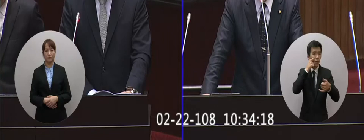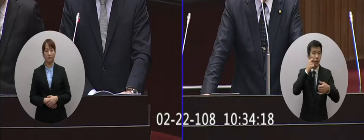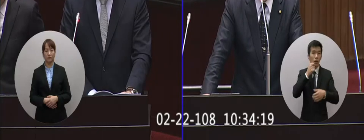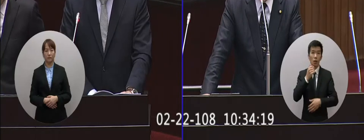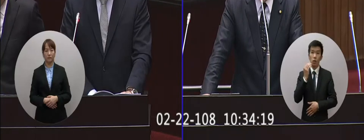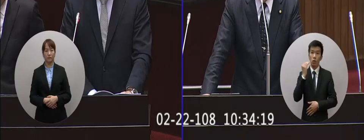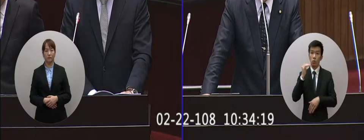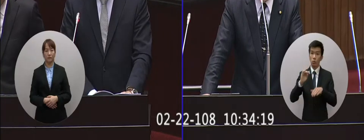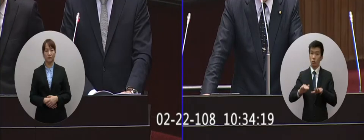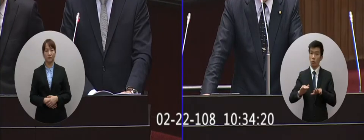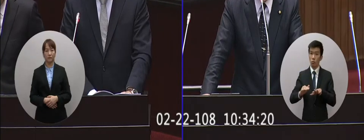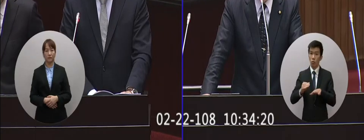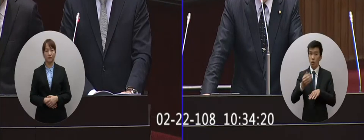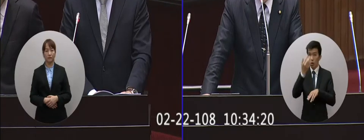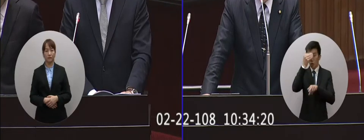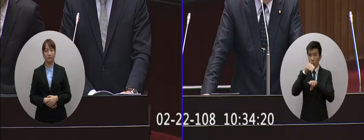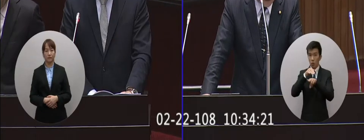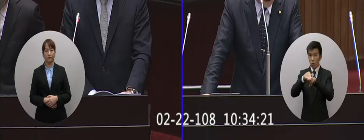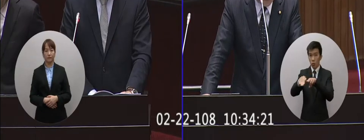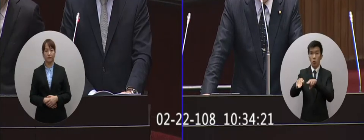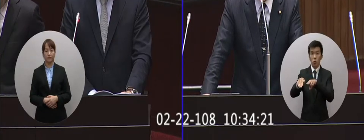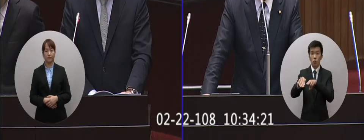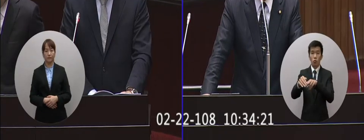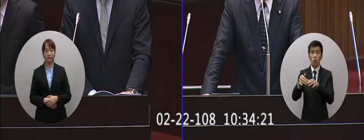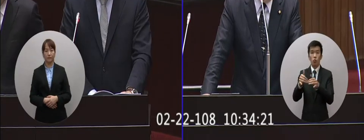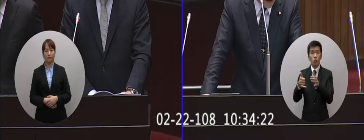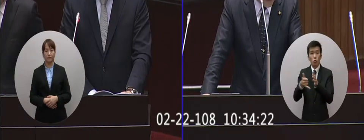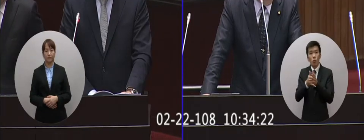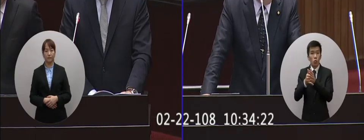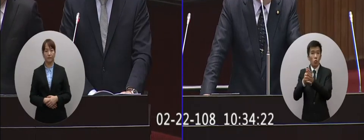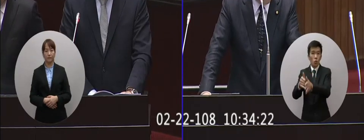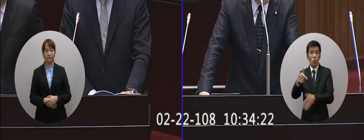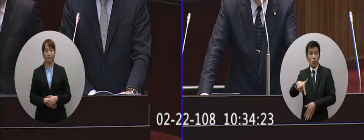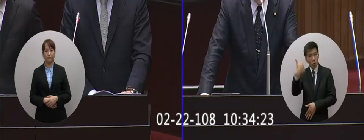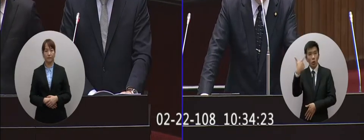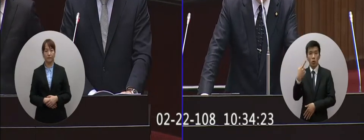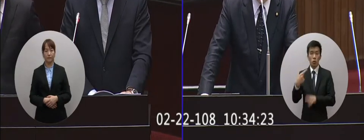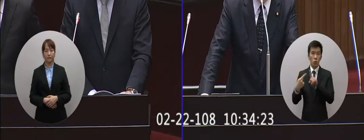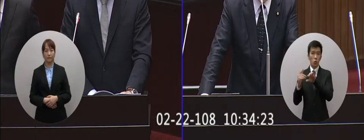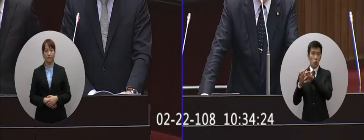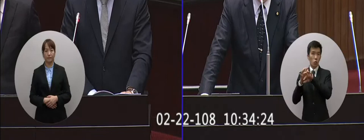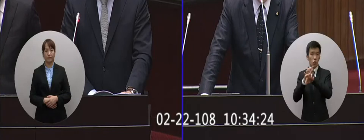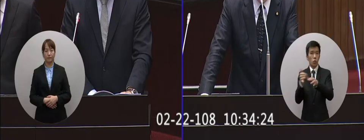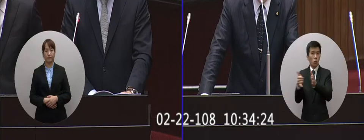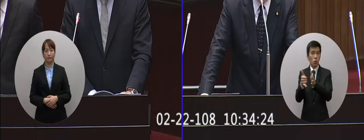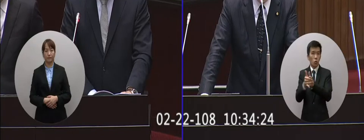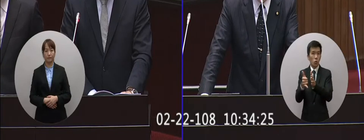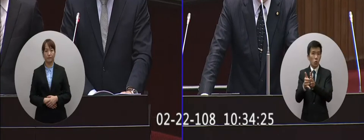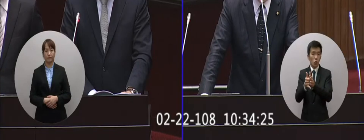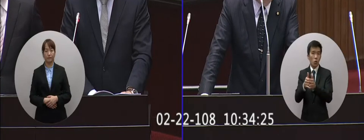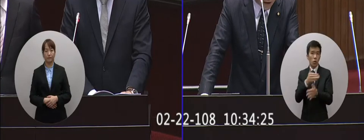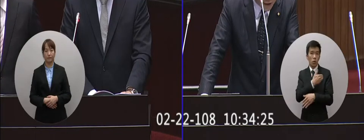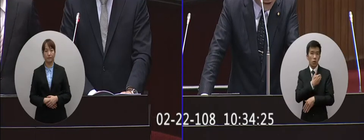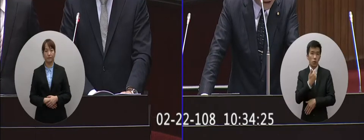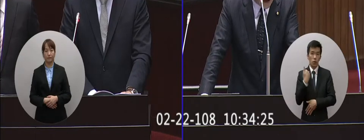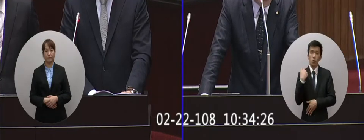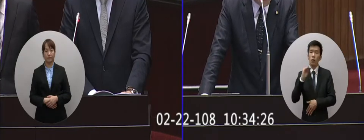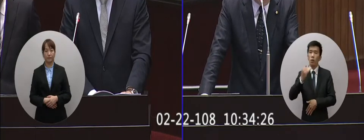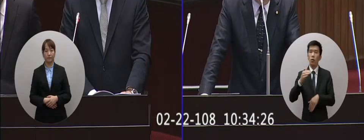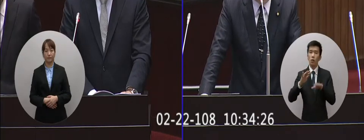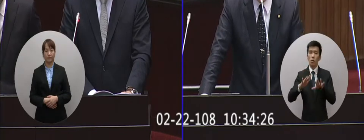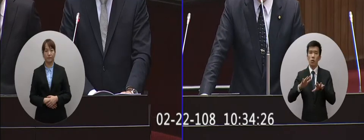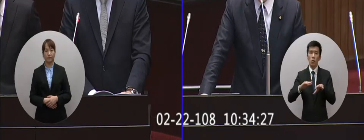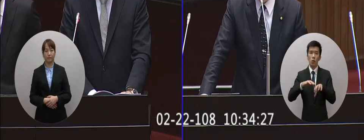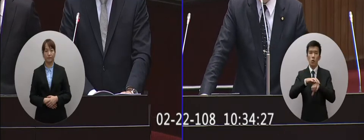民众的这种快速跟高承载的运量。但是在今天环保意识高涨的今